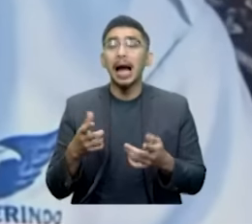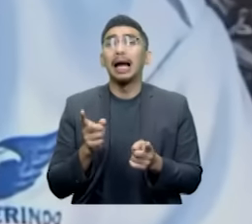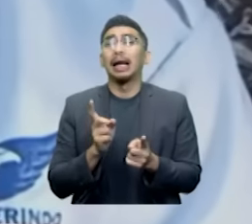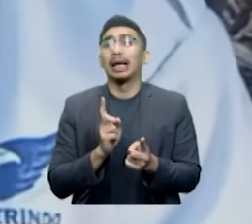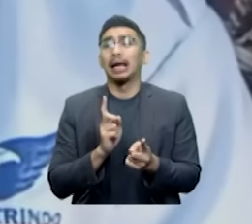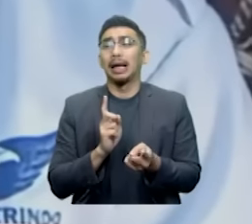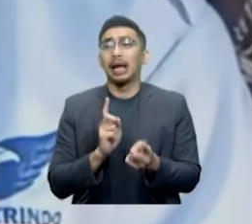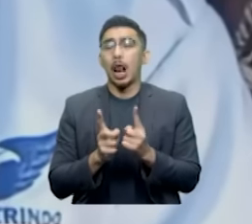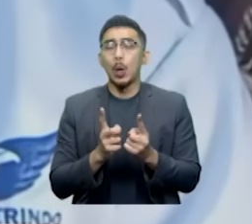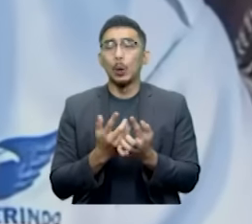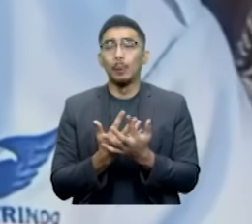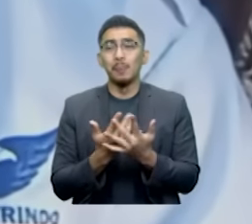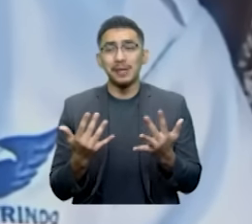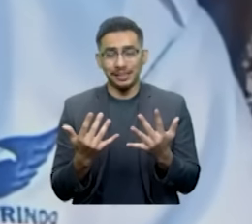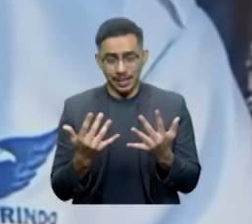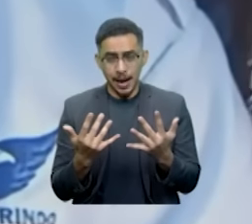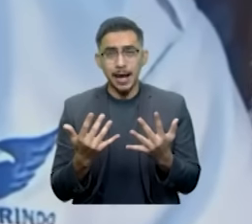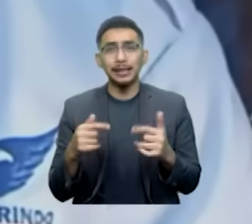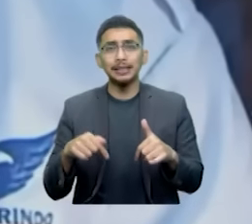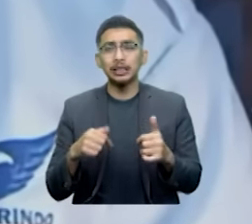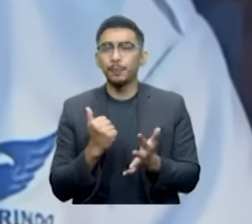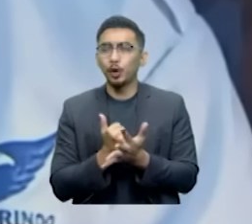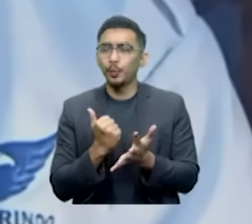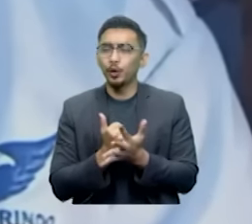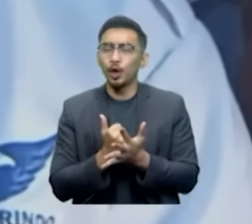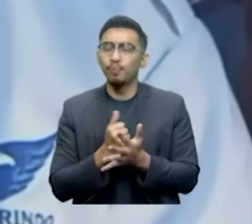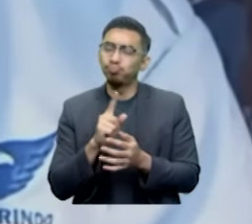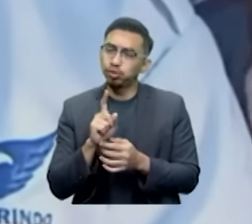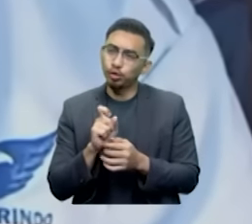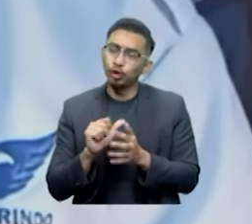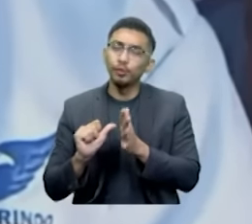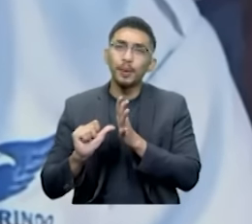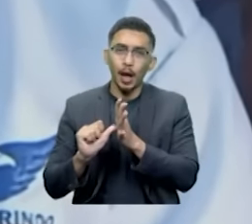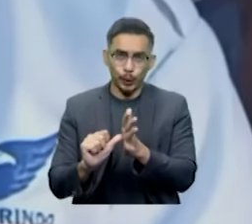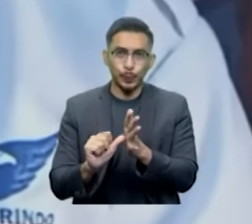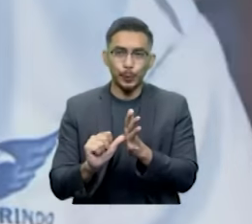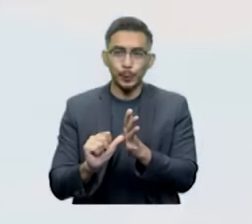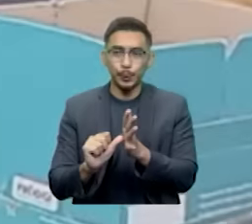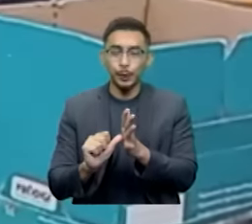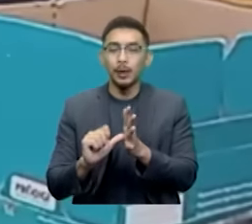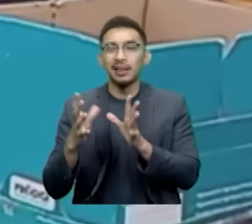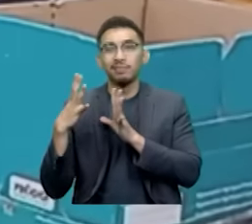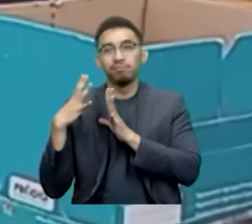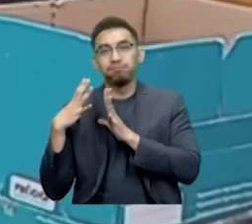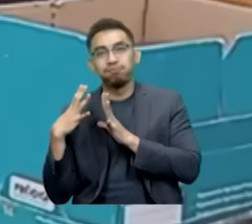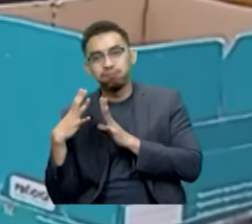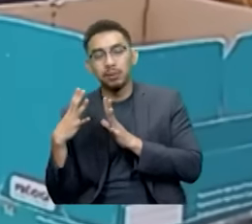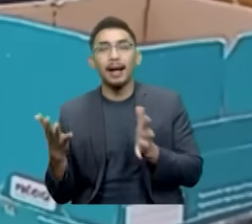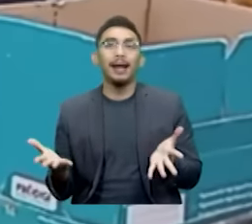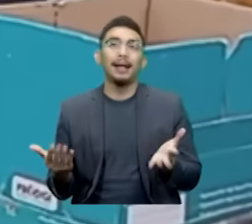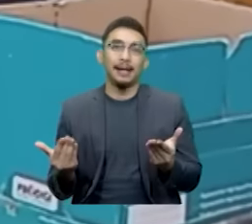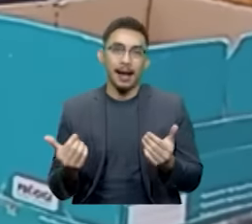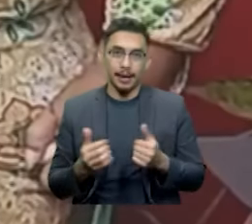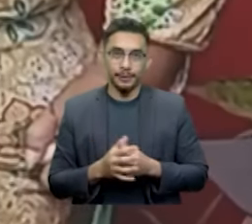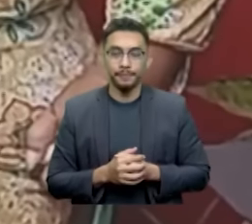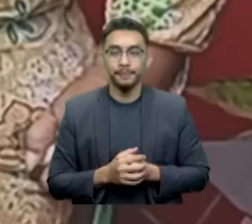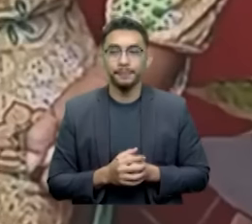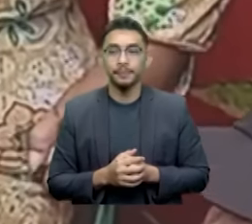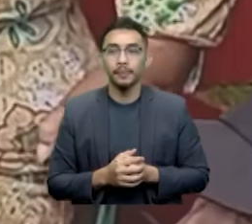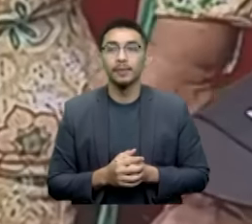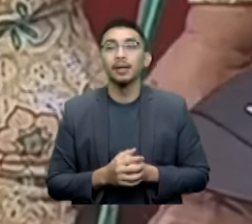masyarakat memang perlu ada bantuan ya untuk bisa meringankan beban hidup. Sementara itu, di Desa